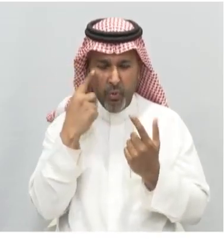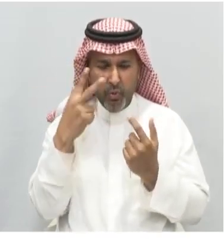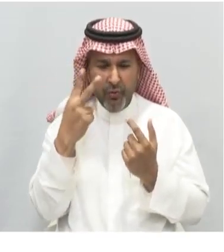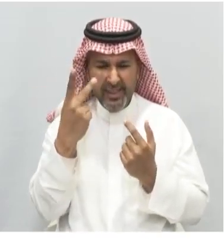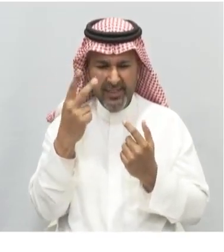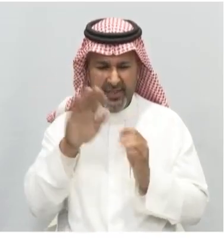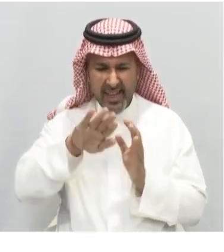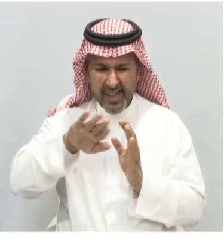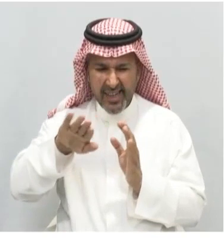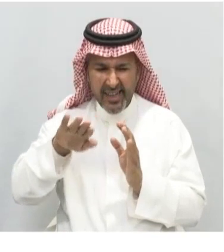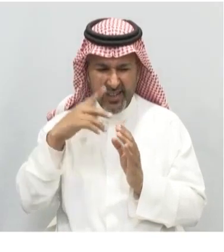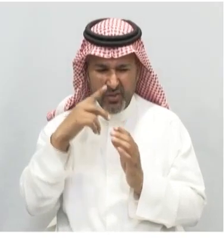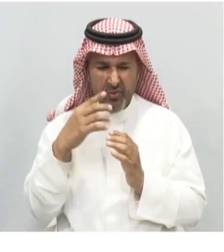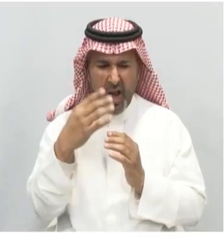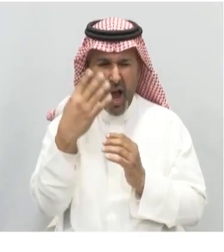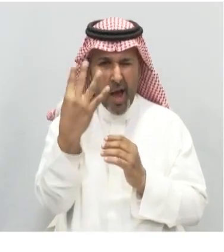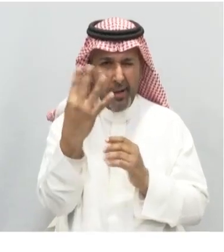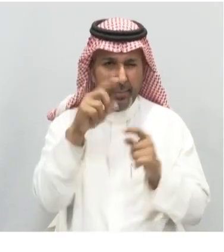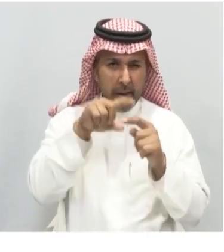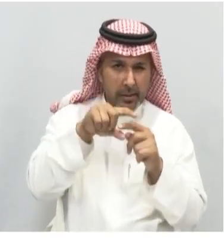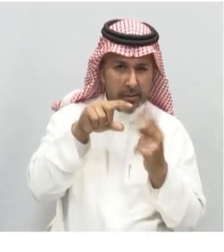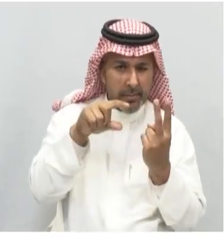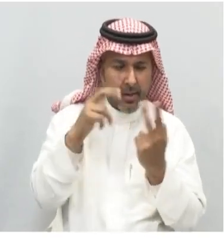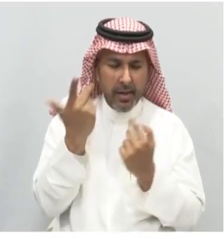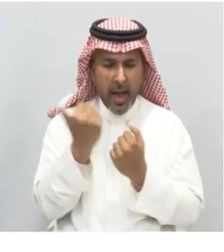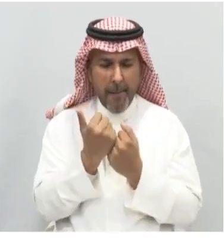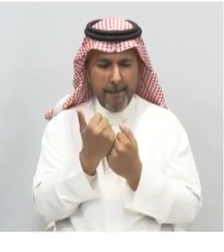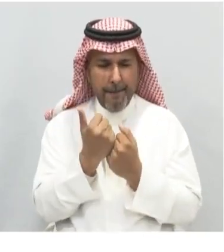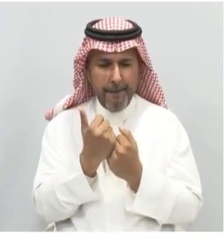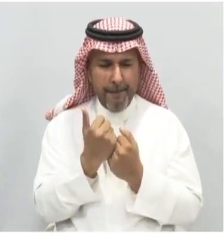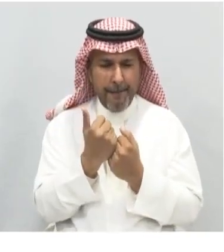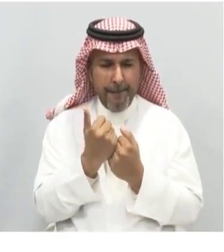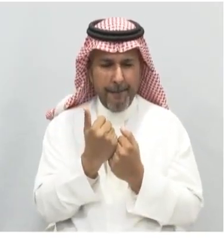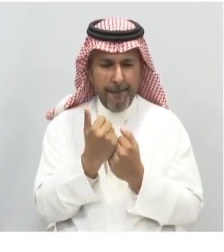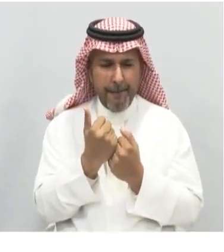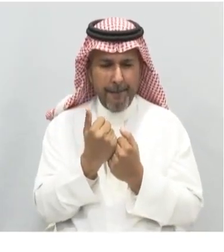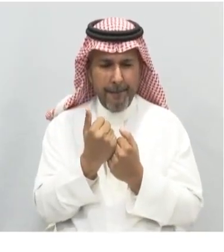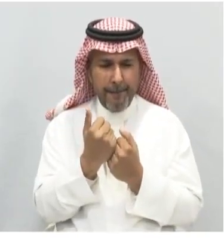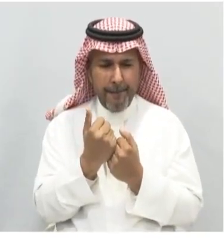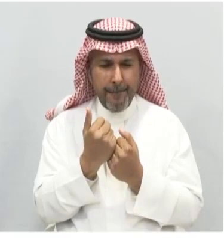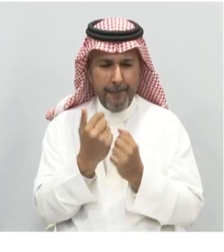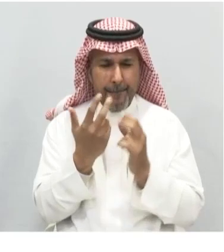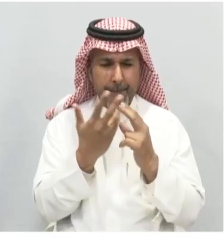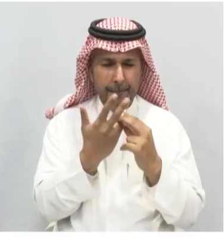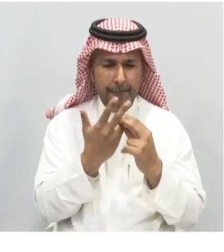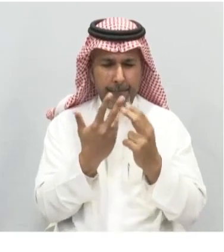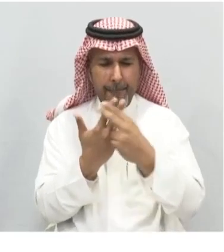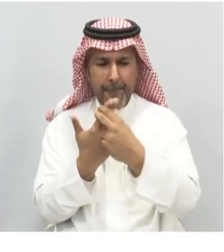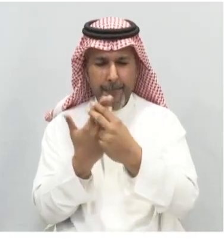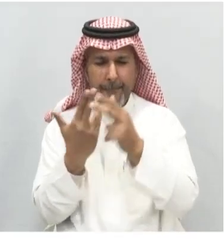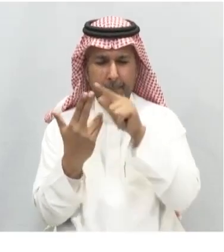ابنائي وبناتي ابدا بالحقيقه الاساسيه هنا 4 تقسي 2 تساوي كم يا ابطال تساوي